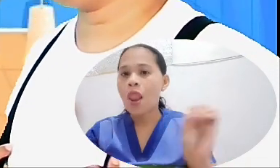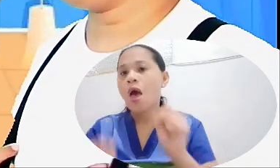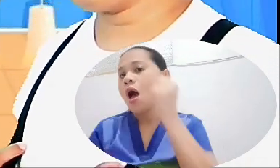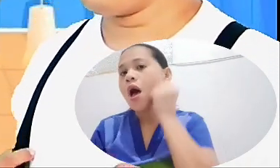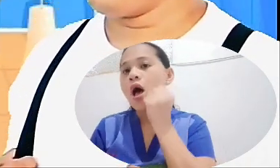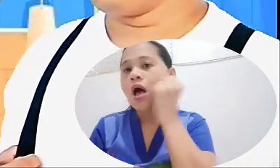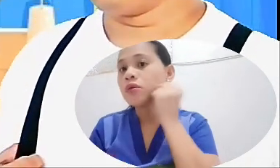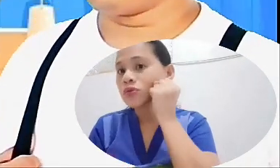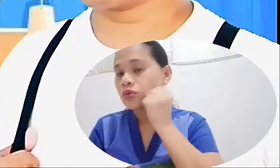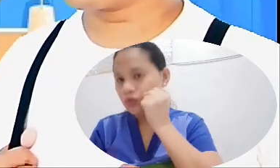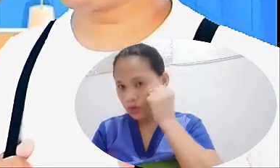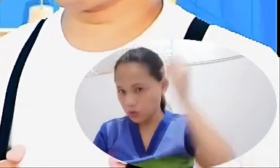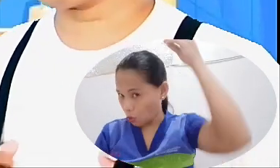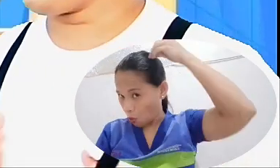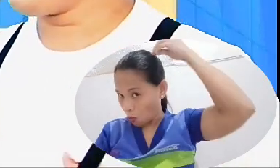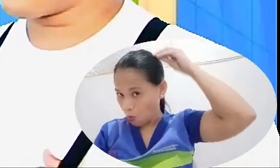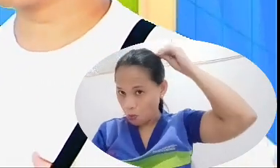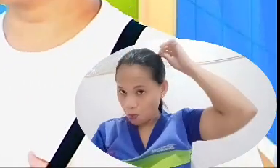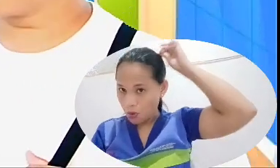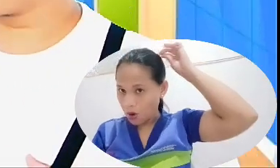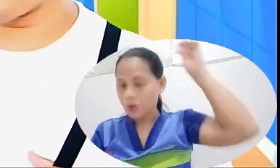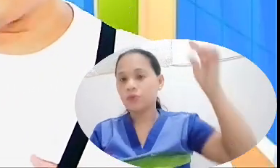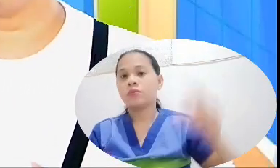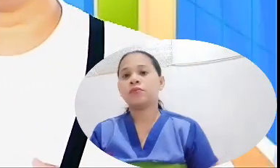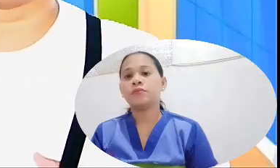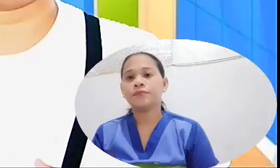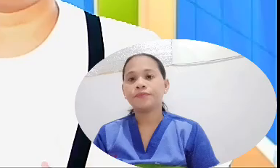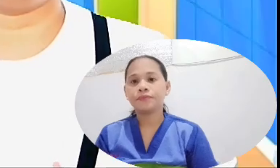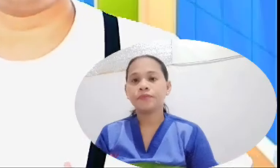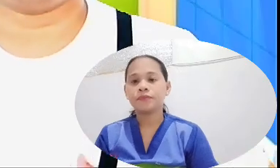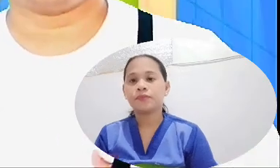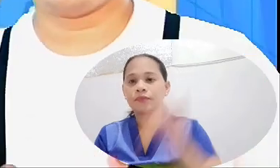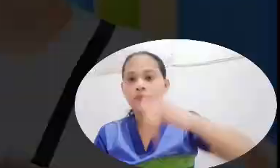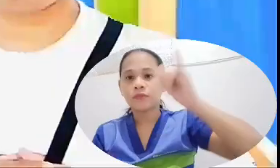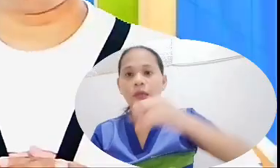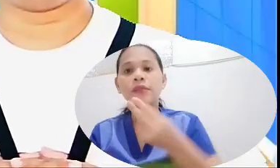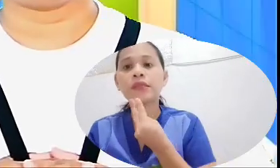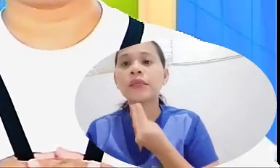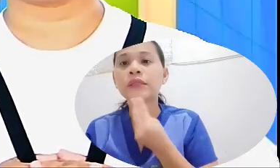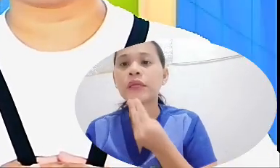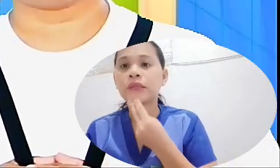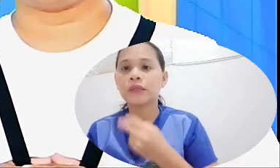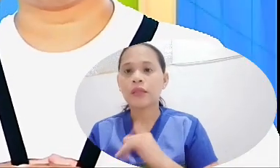iyong mga buho. Sige, Ate. Gagawin ko yan.